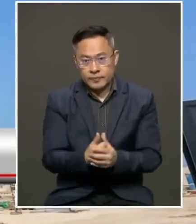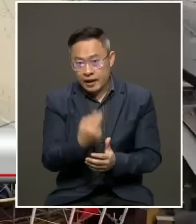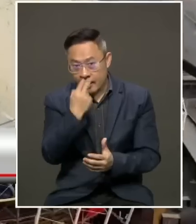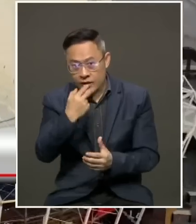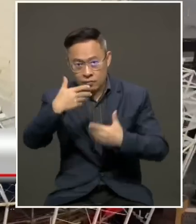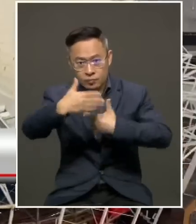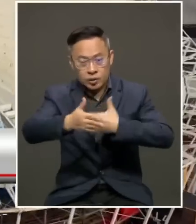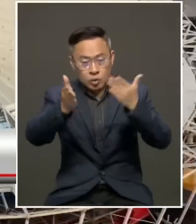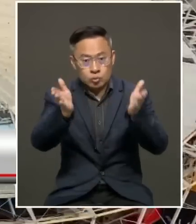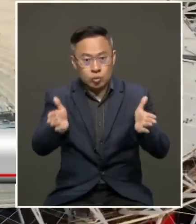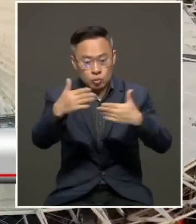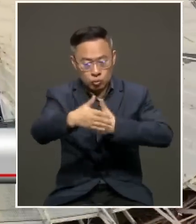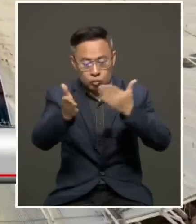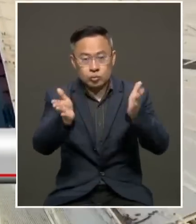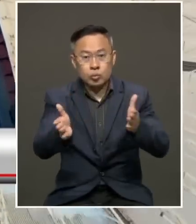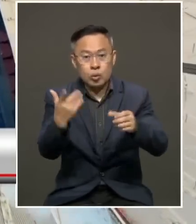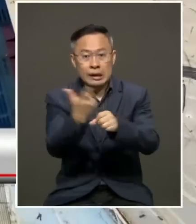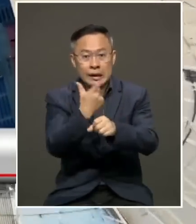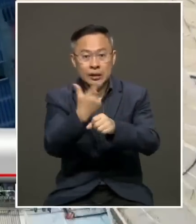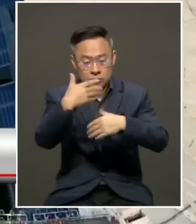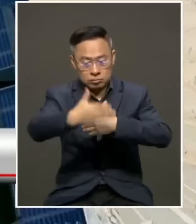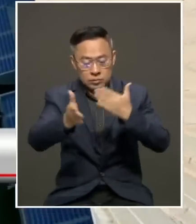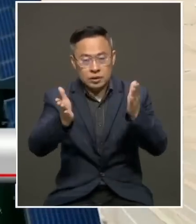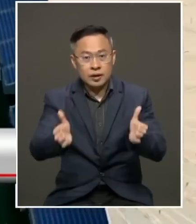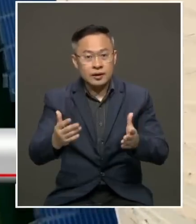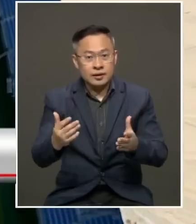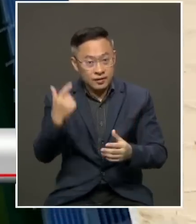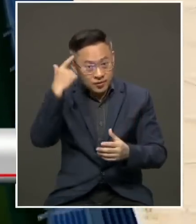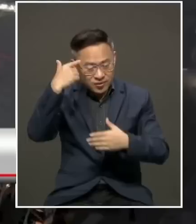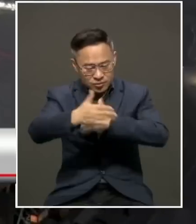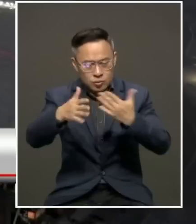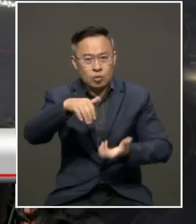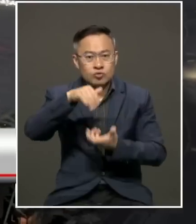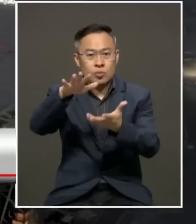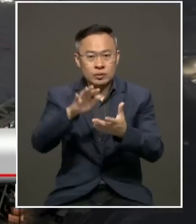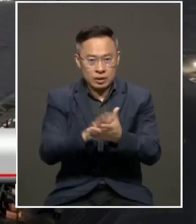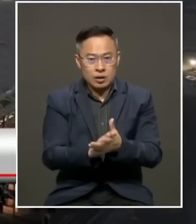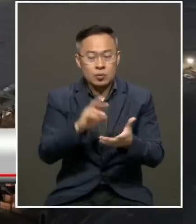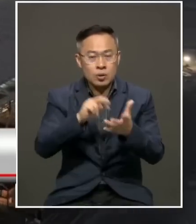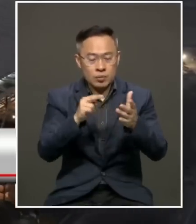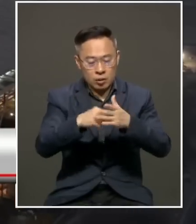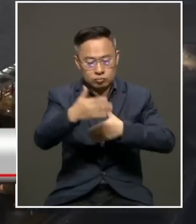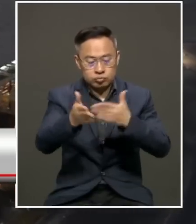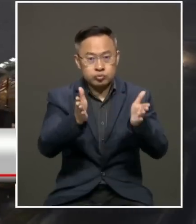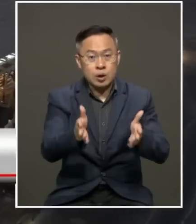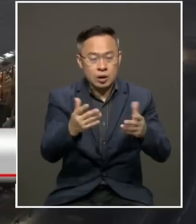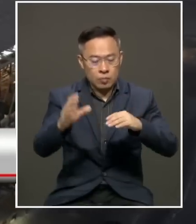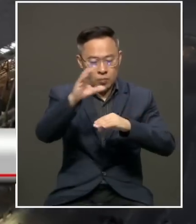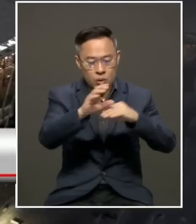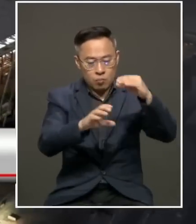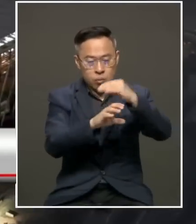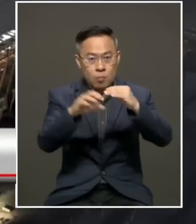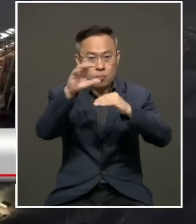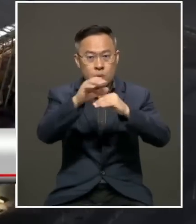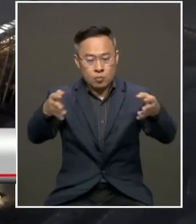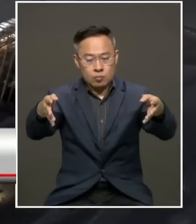มิชชี่เห็นนะเขาสร้างขึ้นมาจากตู้ขนส่งสินค้าแล้วก็จะถูกรื้อถอนทั้งหมดนะคะเพื่อนำวัสดุที่ใช้ในการก่อสร้างเนี่ยกลับ